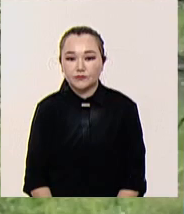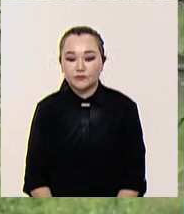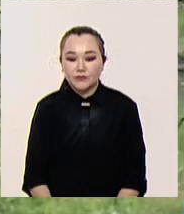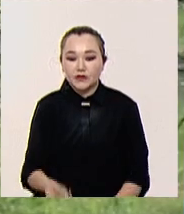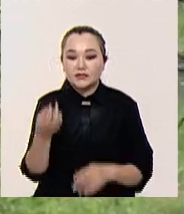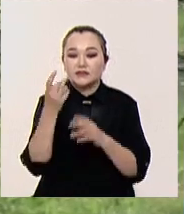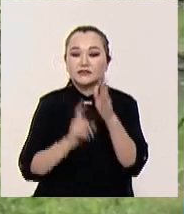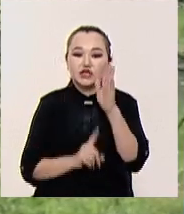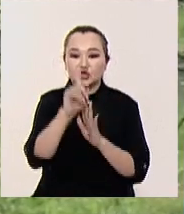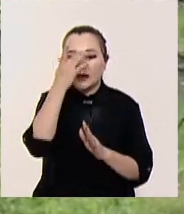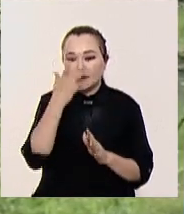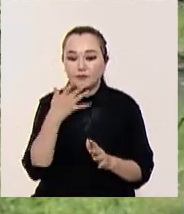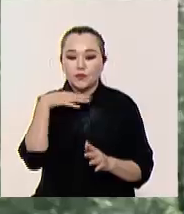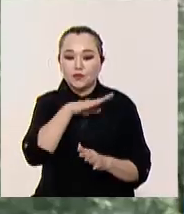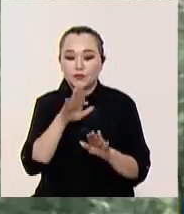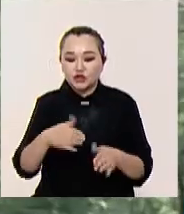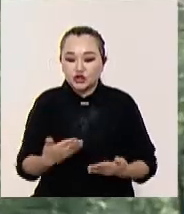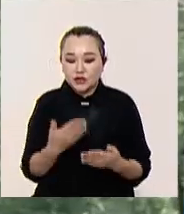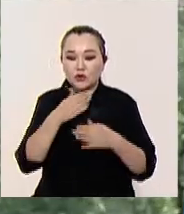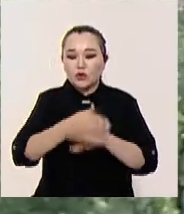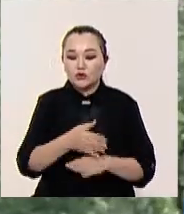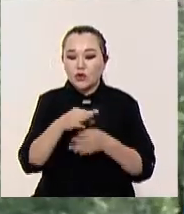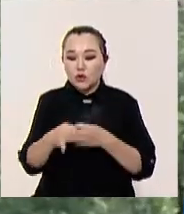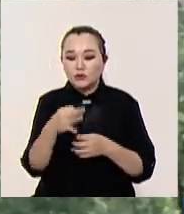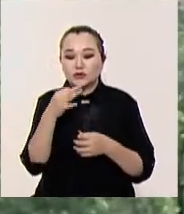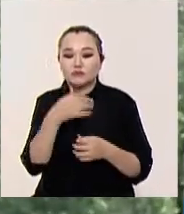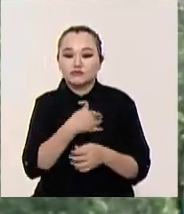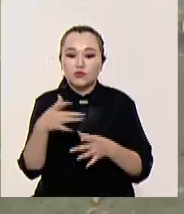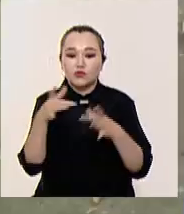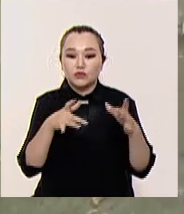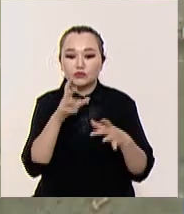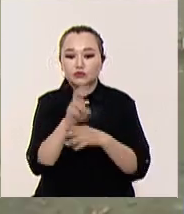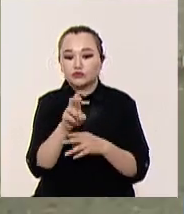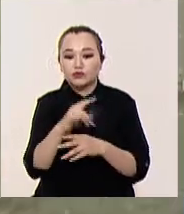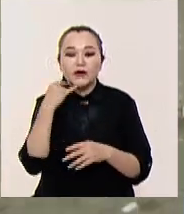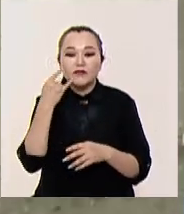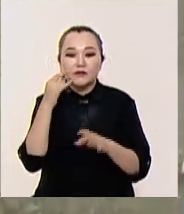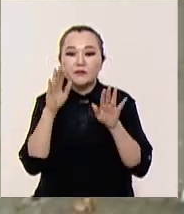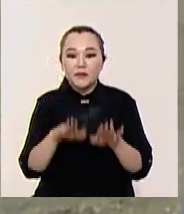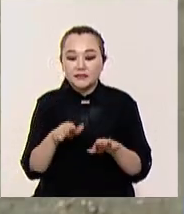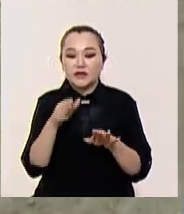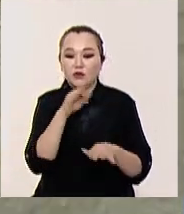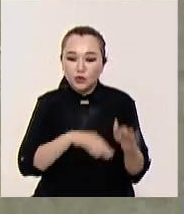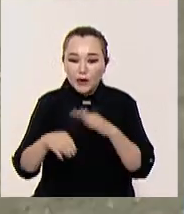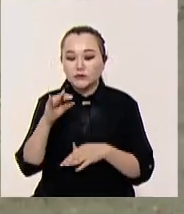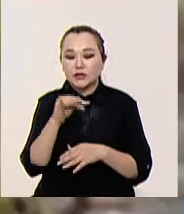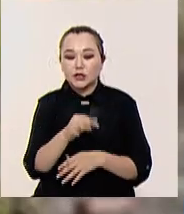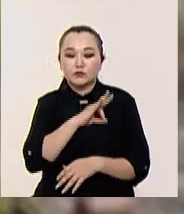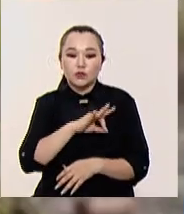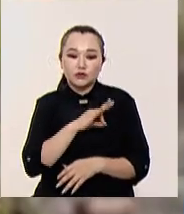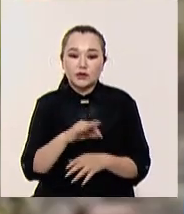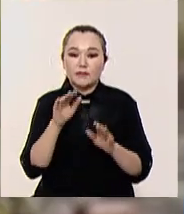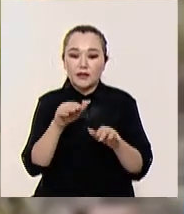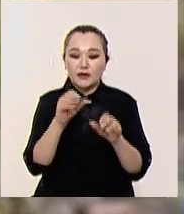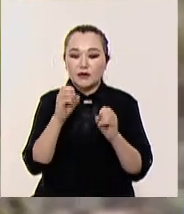С приходом лета многие местные жители и гости области облюбовали озеро Балкалдак в Павлодаре. Здесь люди купаются и используют берег в